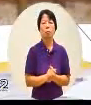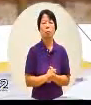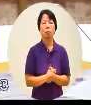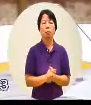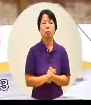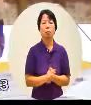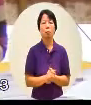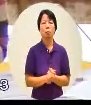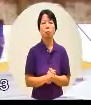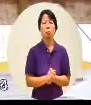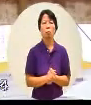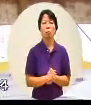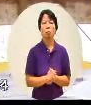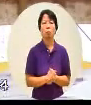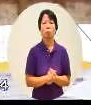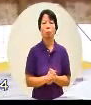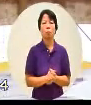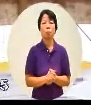是，